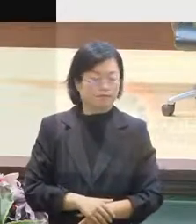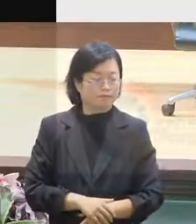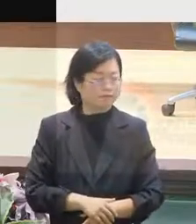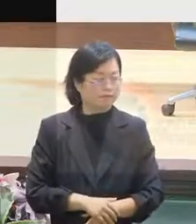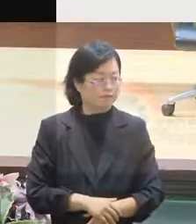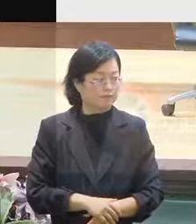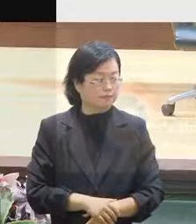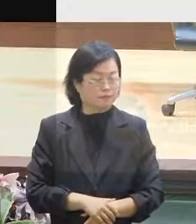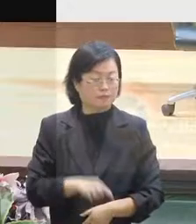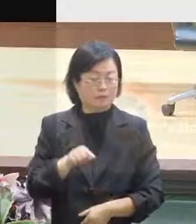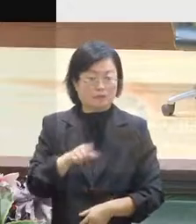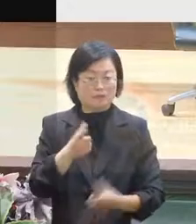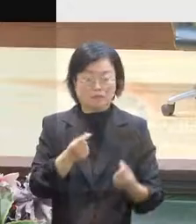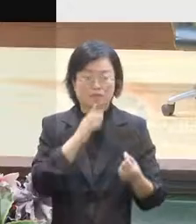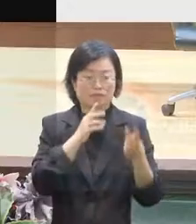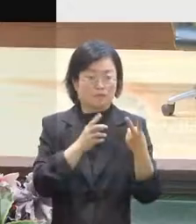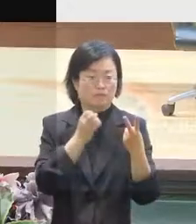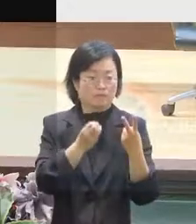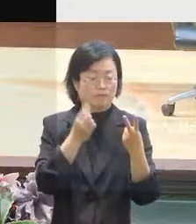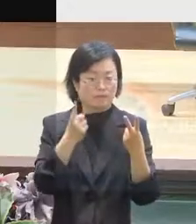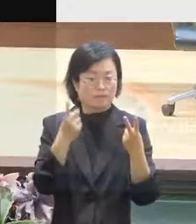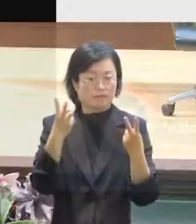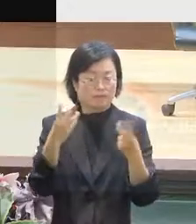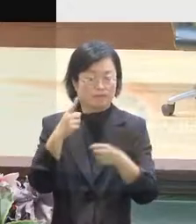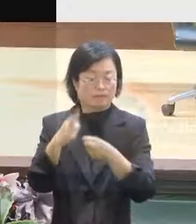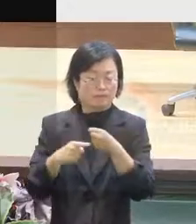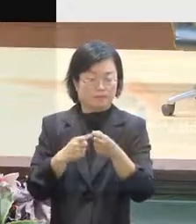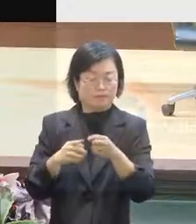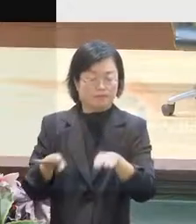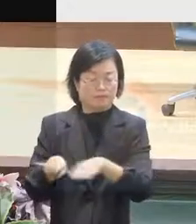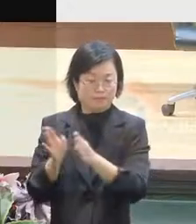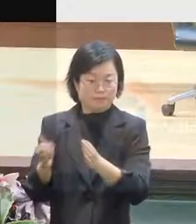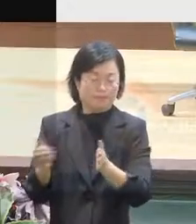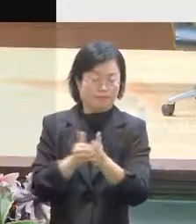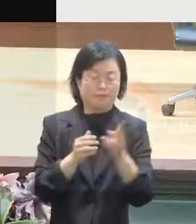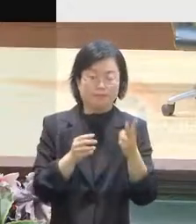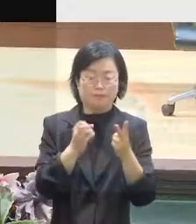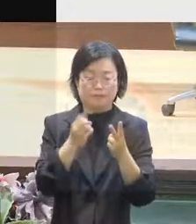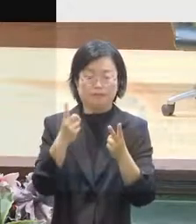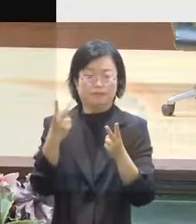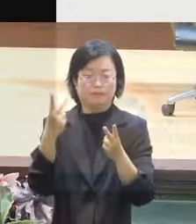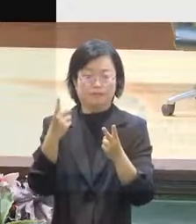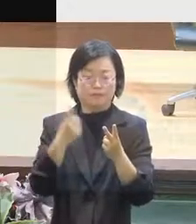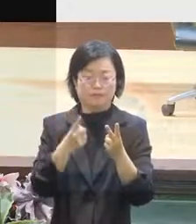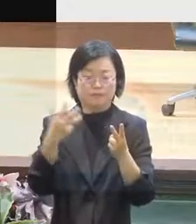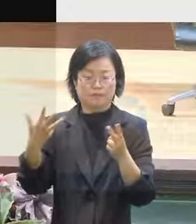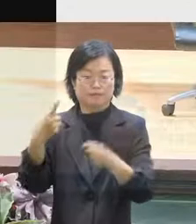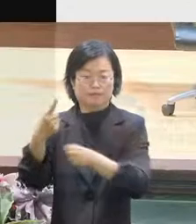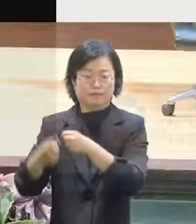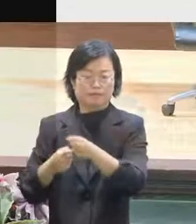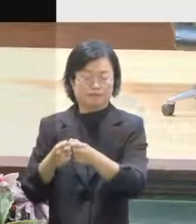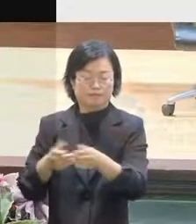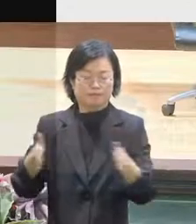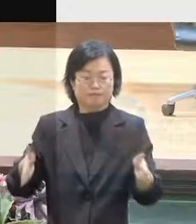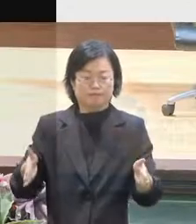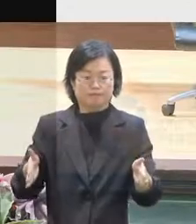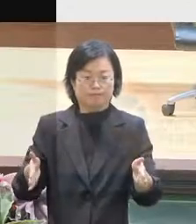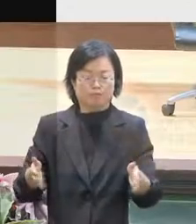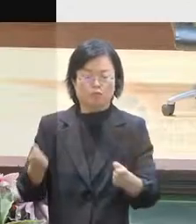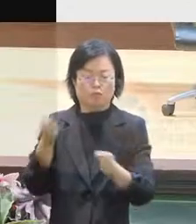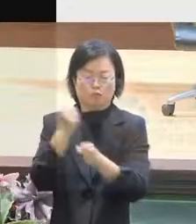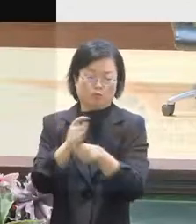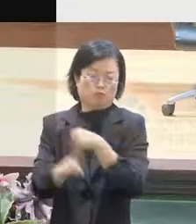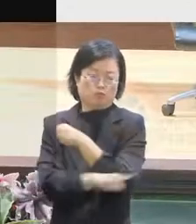也是在2013年开始到2018年做了一个最后一个版本之后呢，也没有